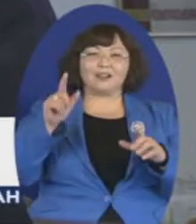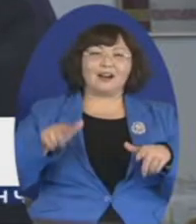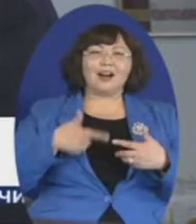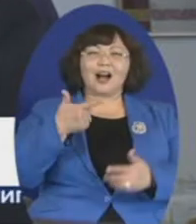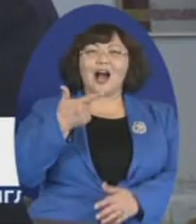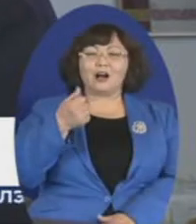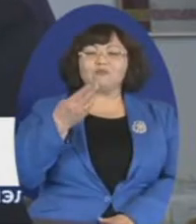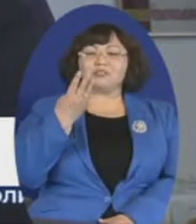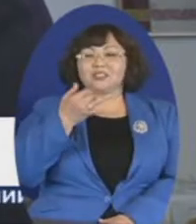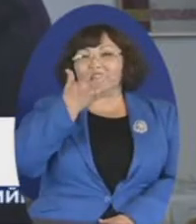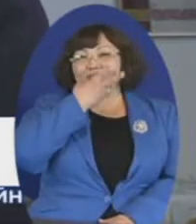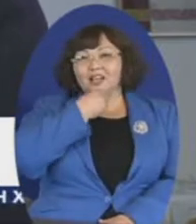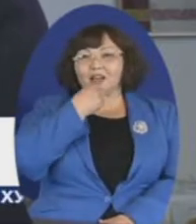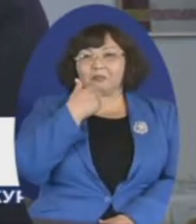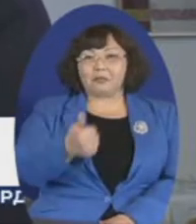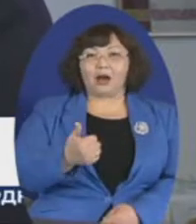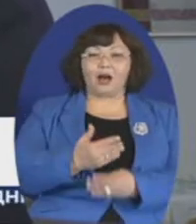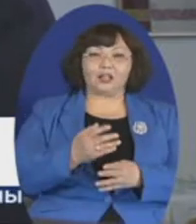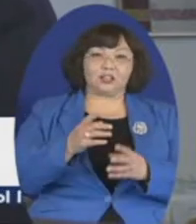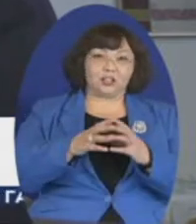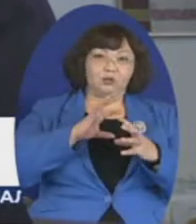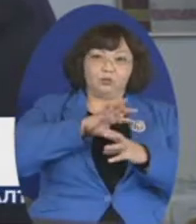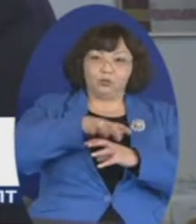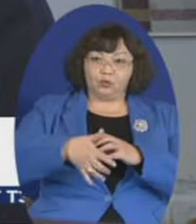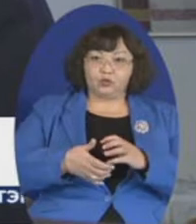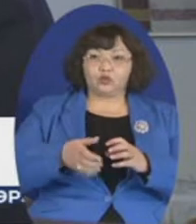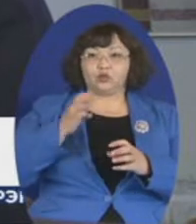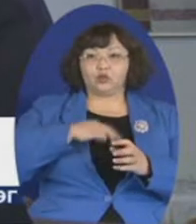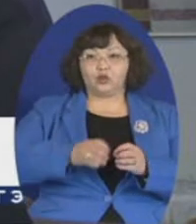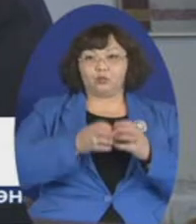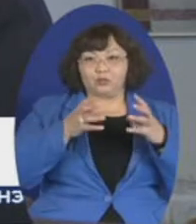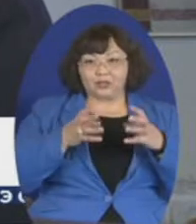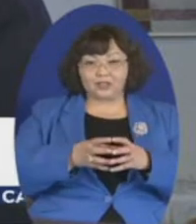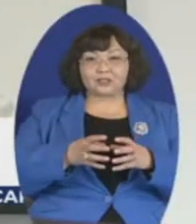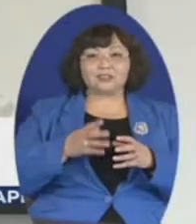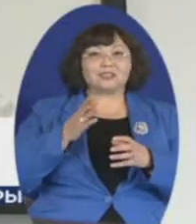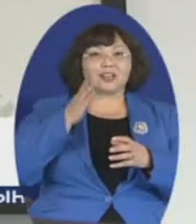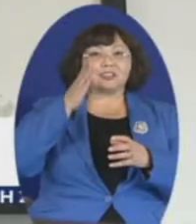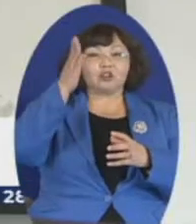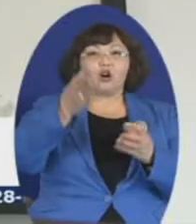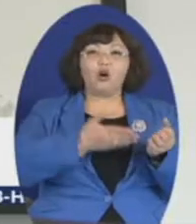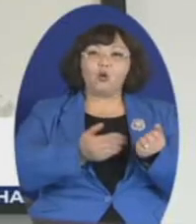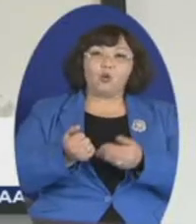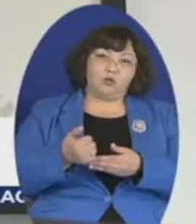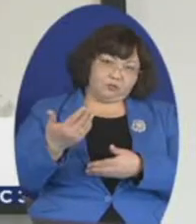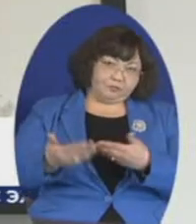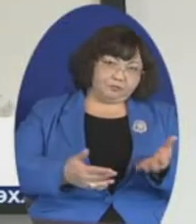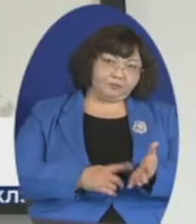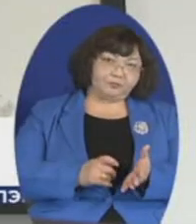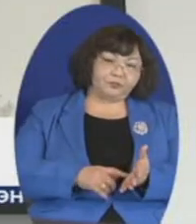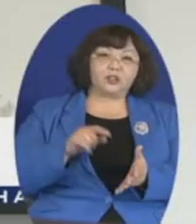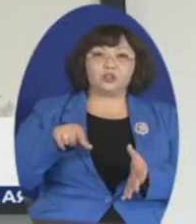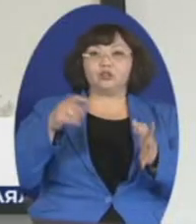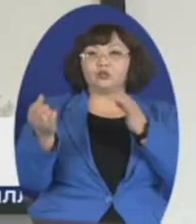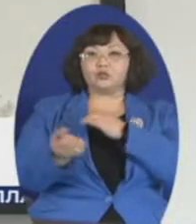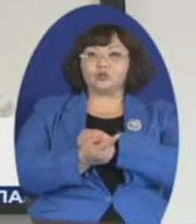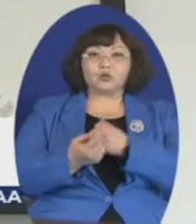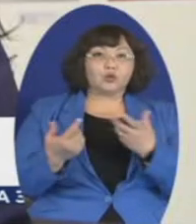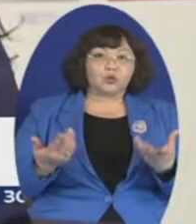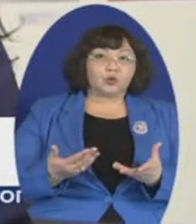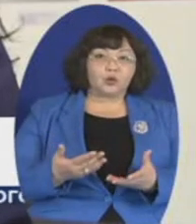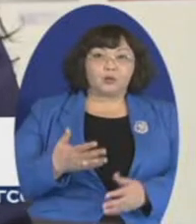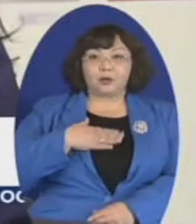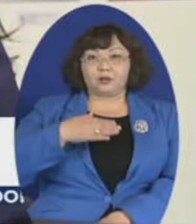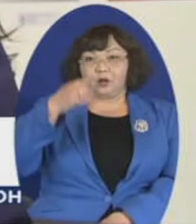орхих биш хамгийн гол нь одоо энэ хүндрэлтний өмнө бүтээсэн энэ гайхамшигаа бид нар цаашаа өвүүлж явах хэрэгтэй. Энэ удаагийн үзэсгэлэнгийн онцлог нь бол энэ